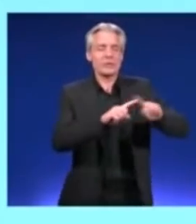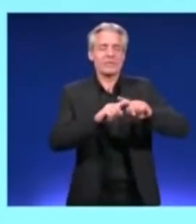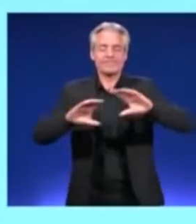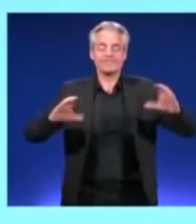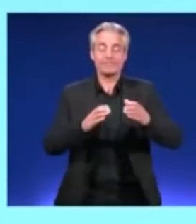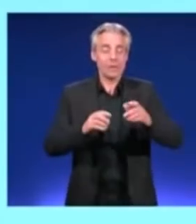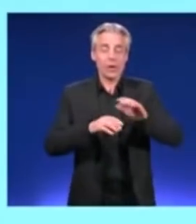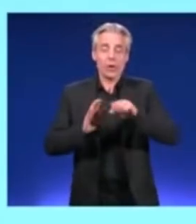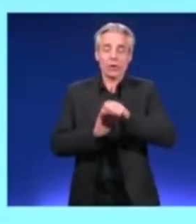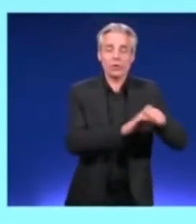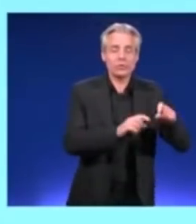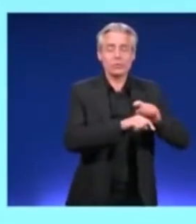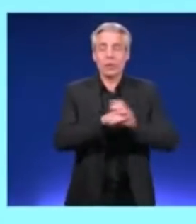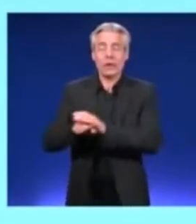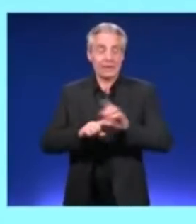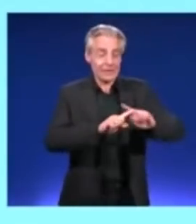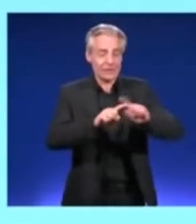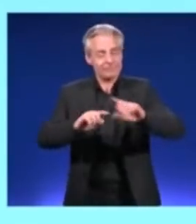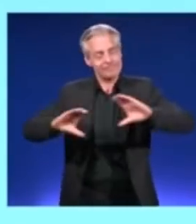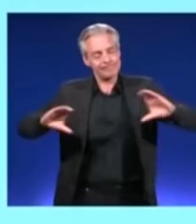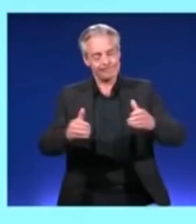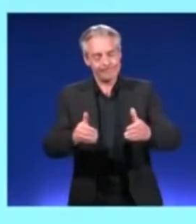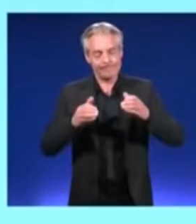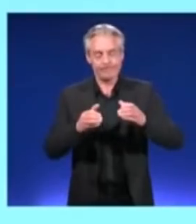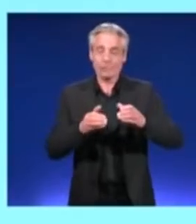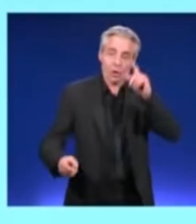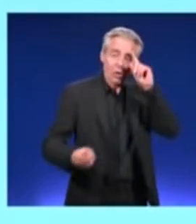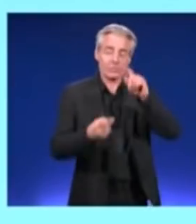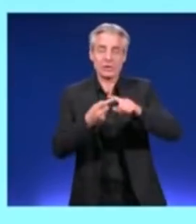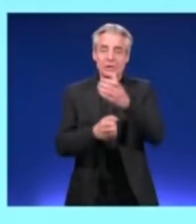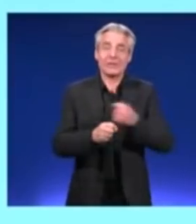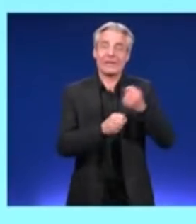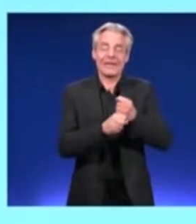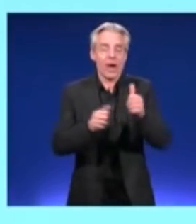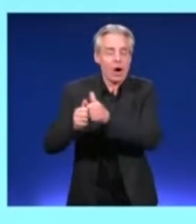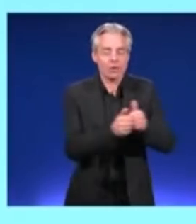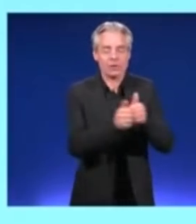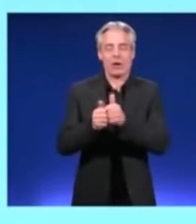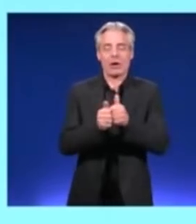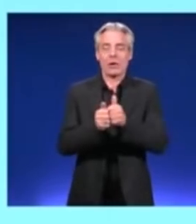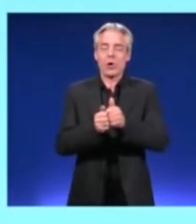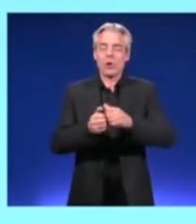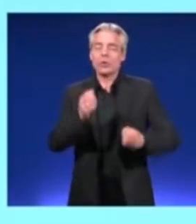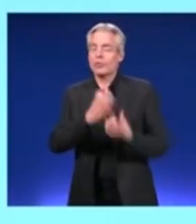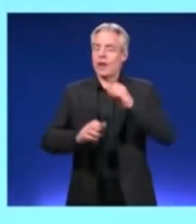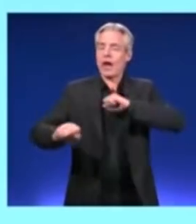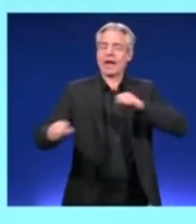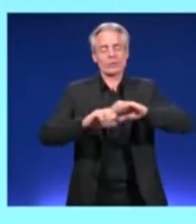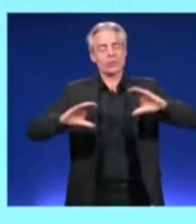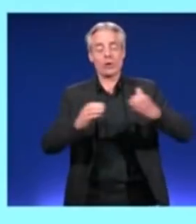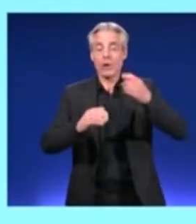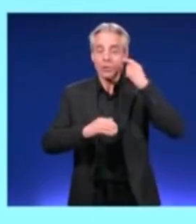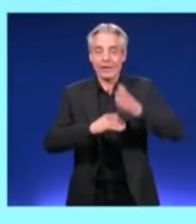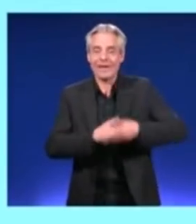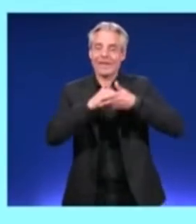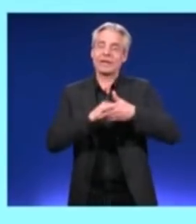les sensibilités diverses afin de bâtir avec eux une action commune au